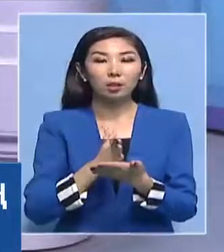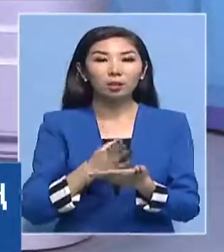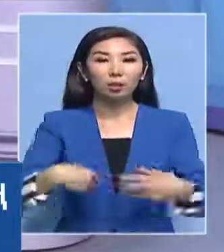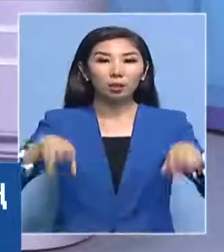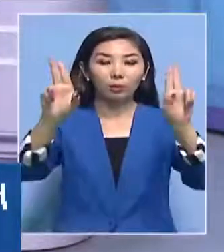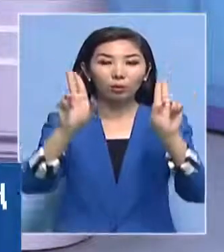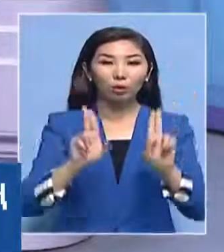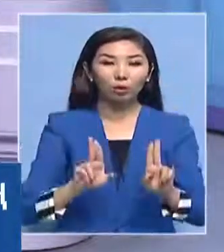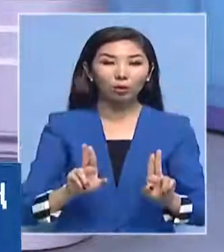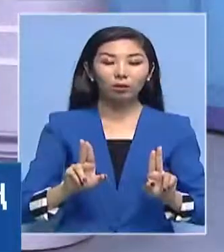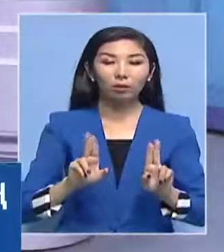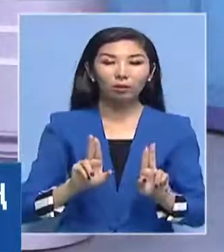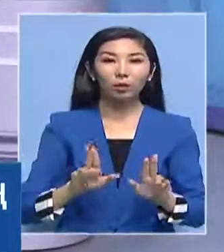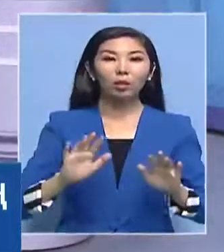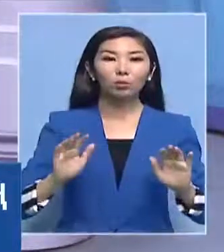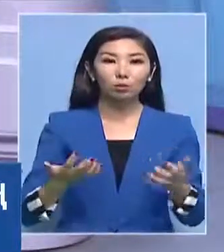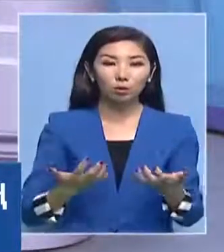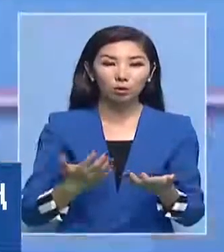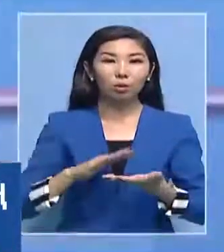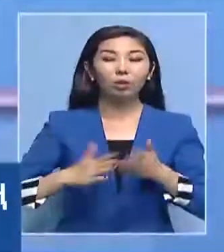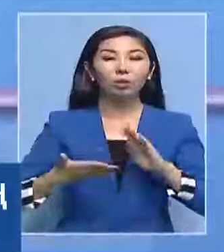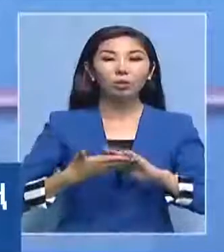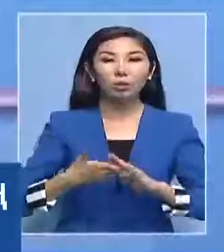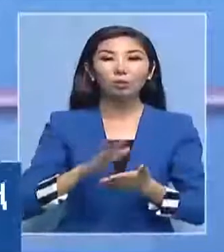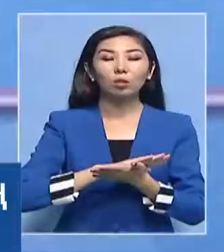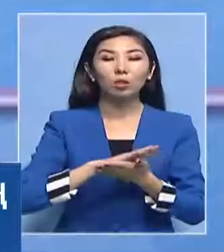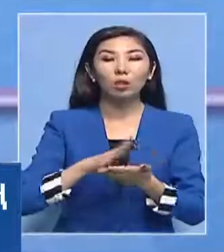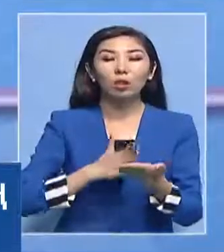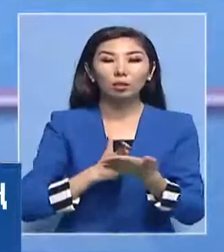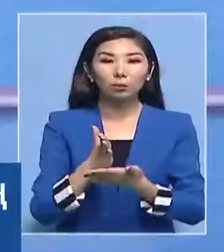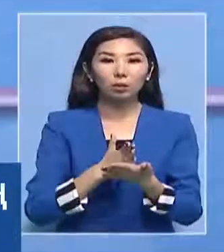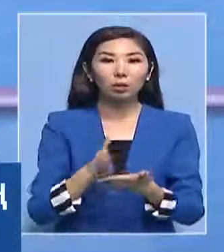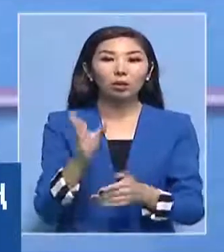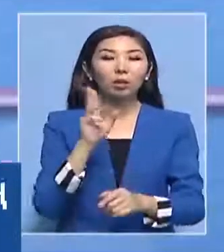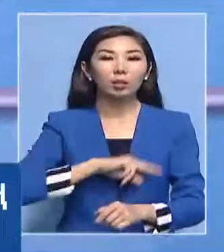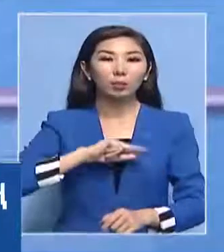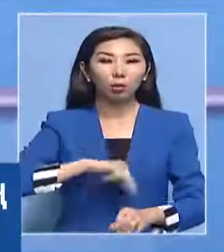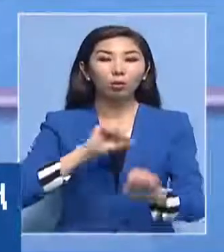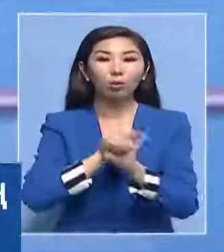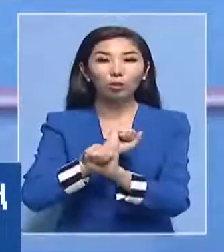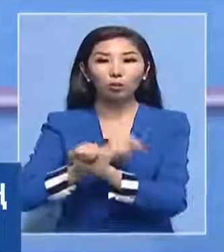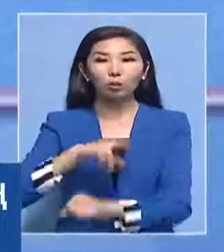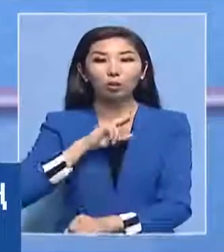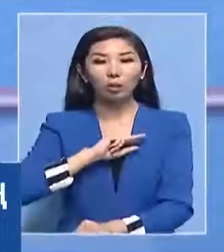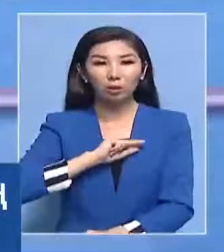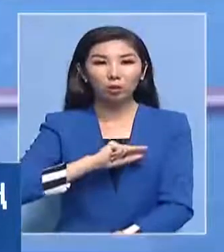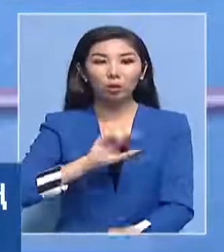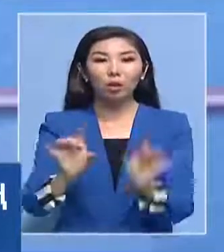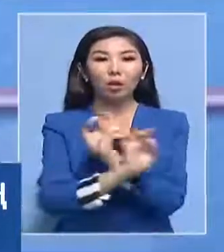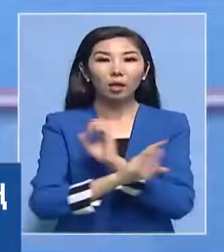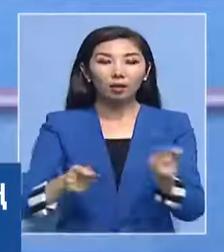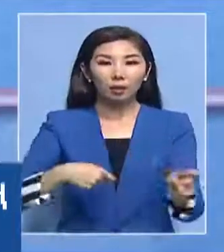салалық кәсіподағының төтенше жағдай енгізу кезінде қызметкерлердің еңбек құқықтарын қорғау жөніндегі жұмыс жағдайлары туралы